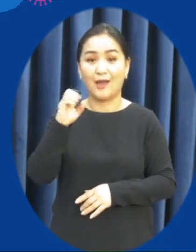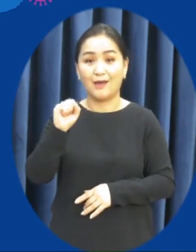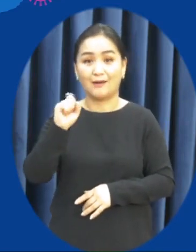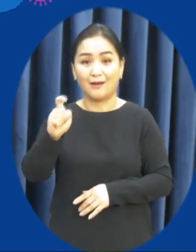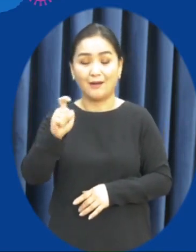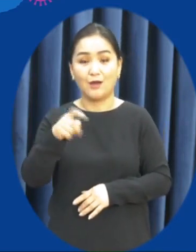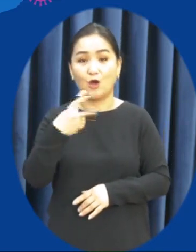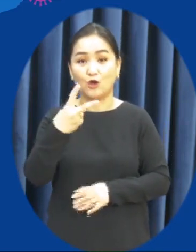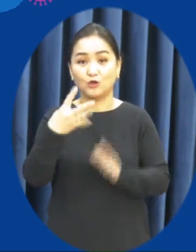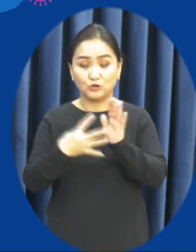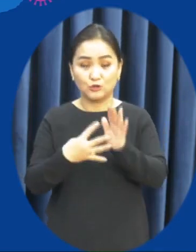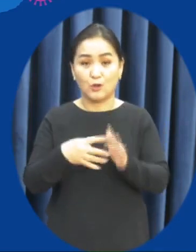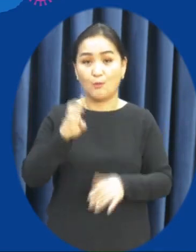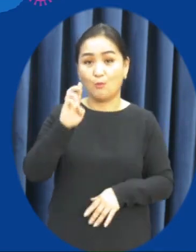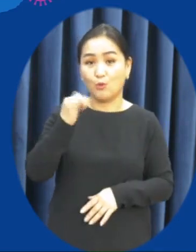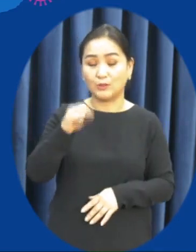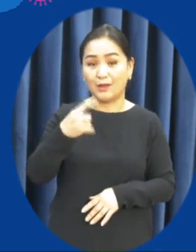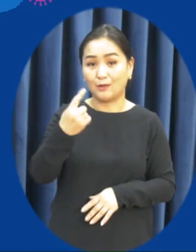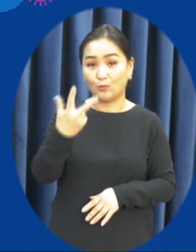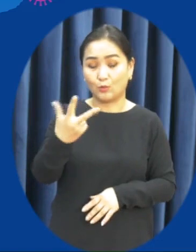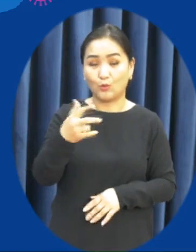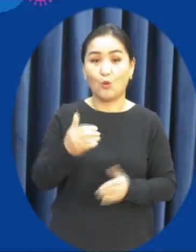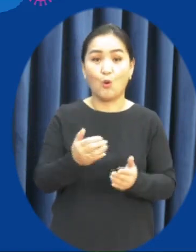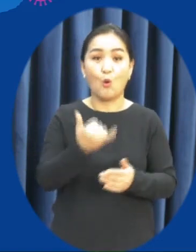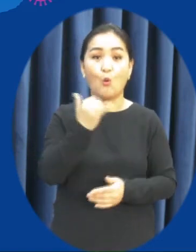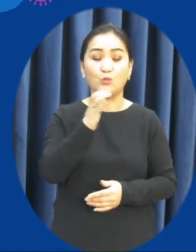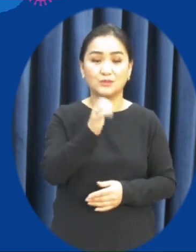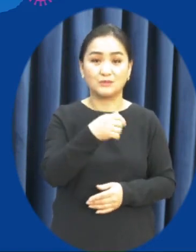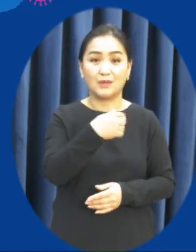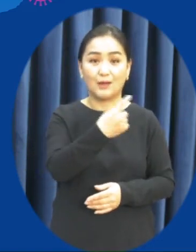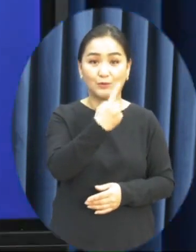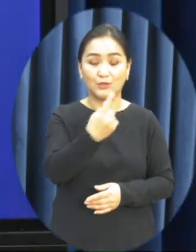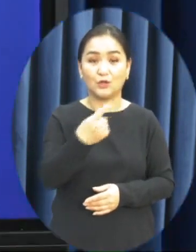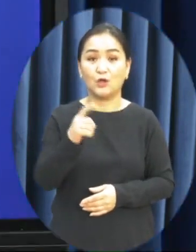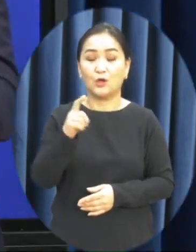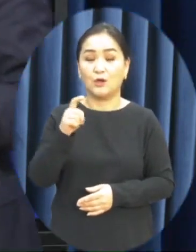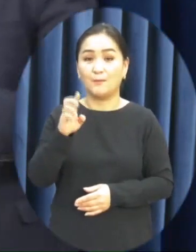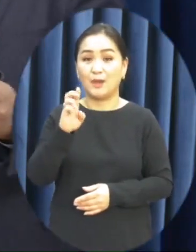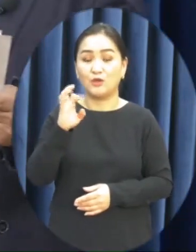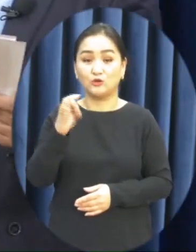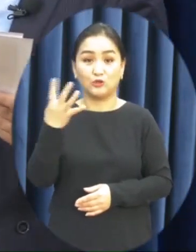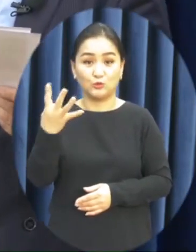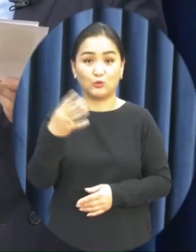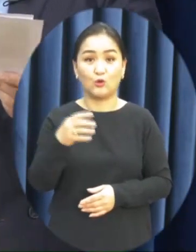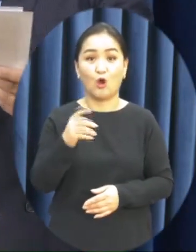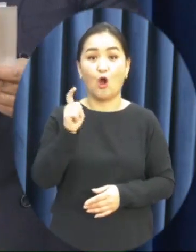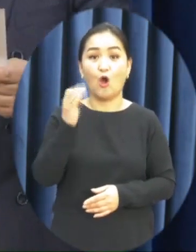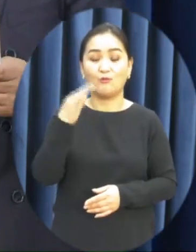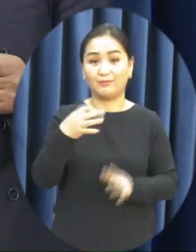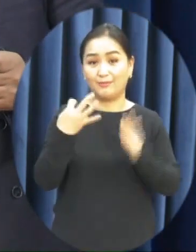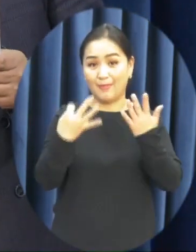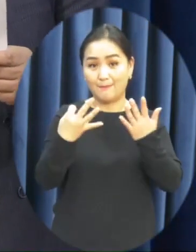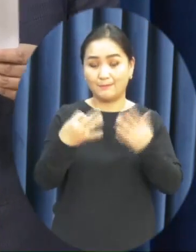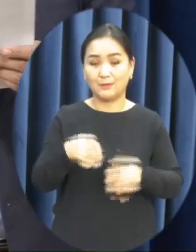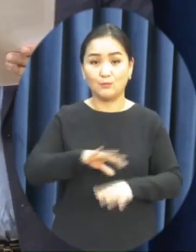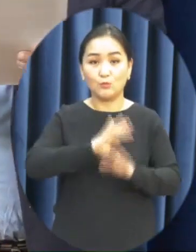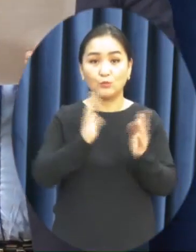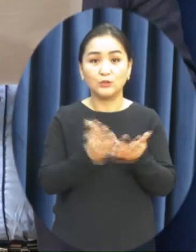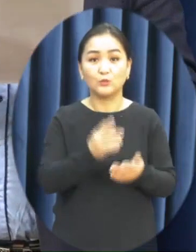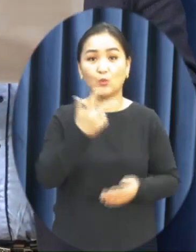སུག ཇེ སྤེག གཅོ དཔང དགོག ནལ གོག གོགས